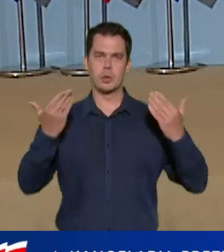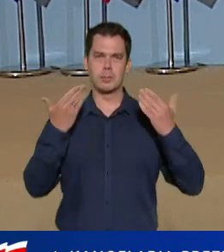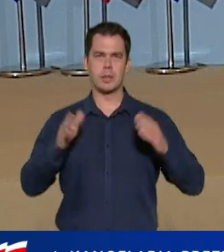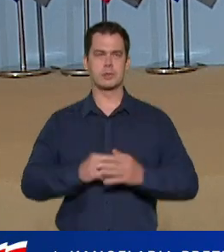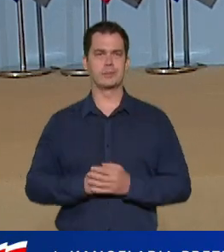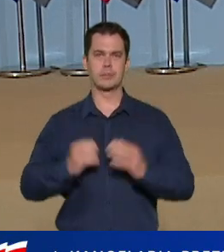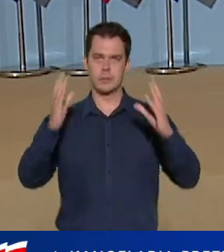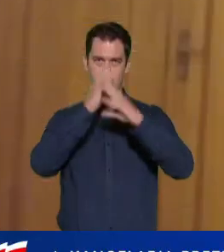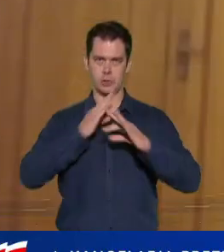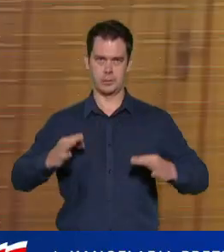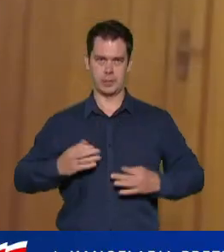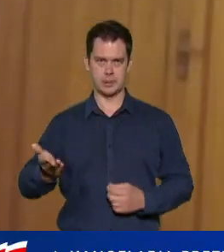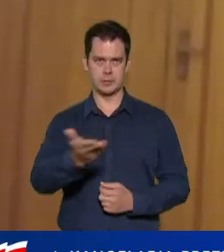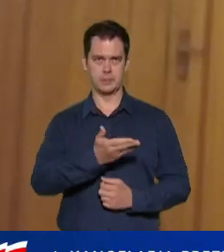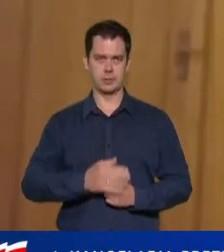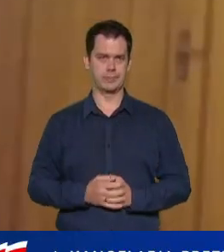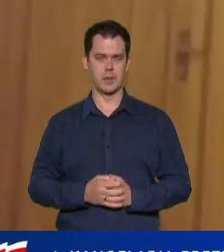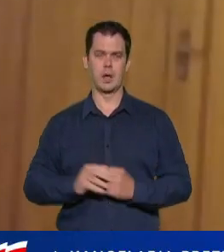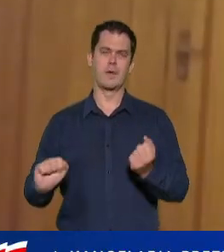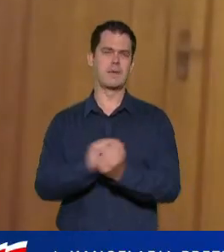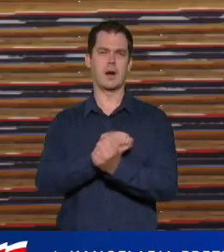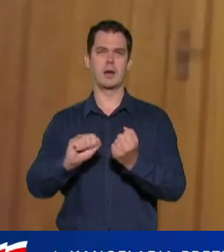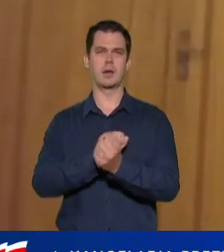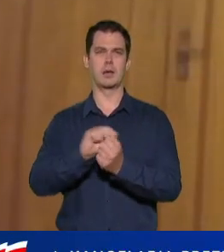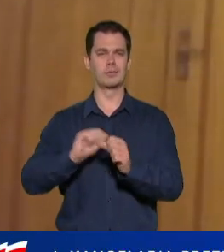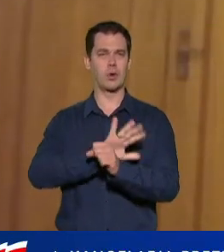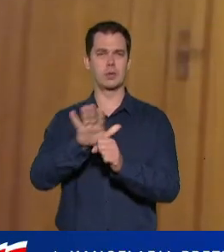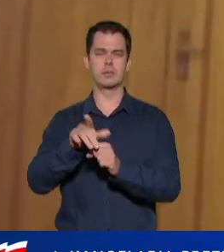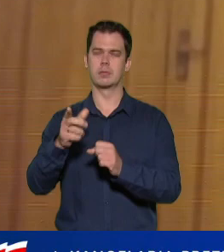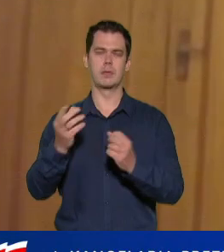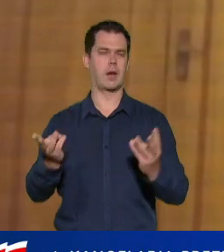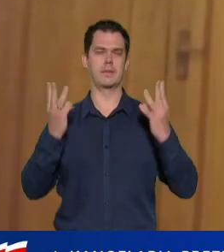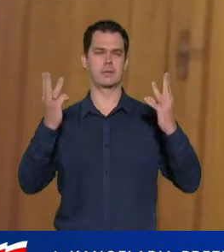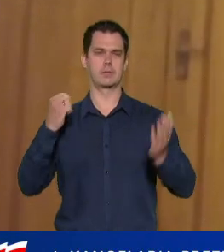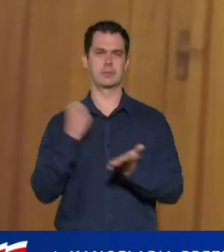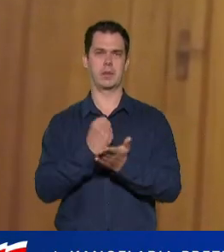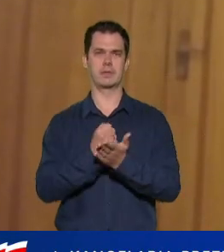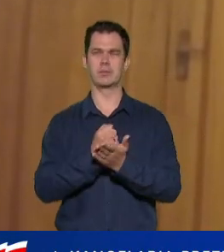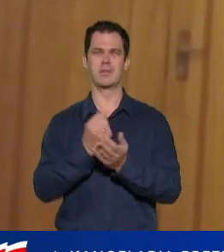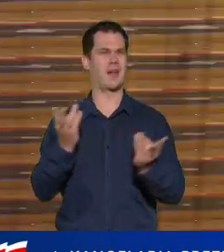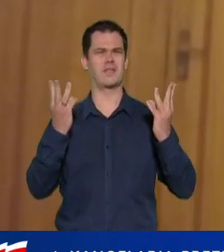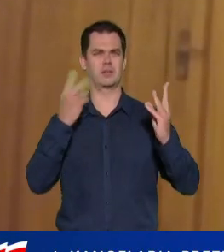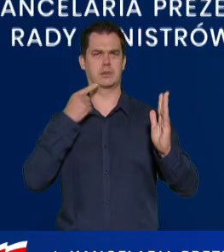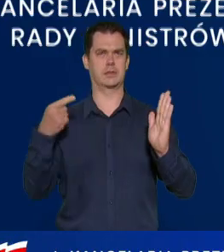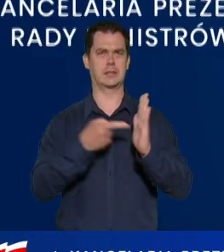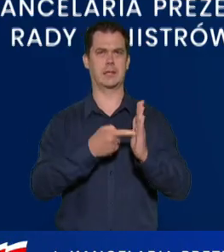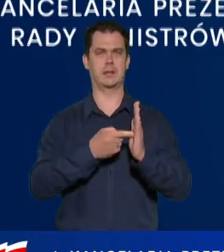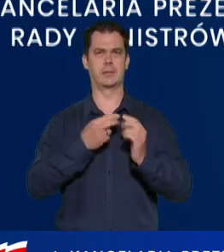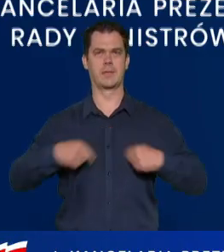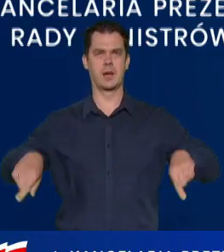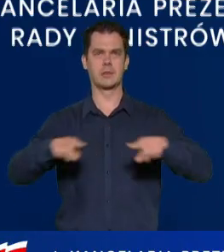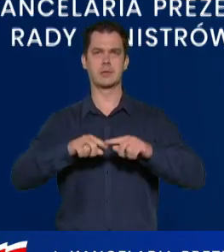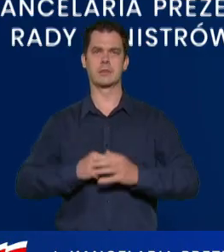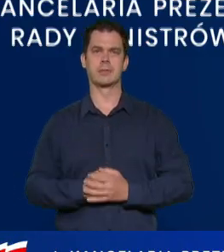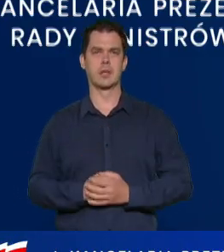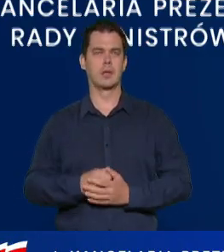Szanowni Państwo, walka z pandemią COVID to najważniejsza sprawa, nasze najważniejsze zadanie. Nie ma w tym